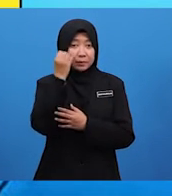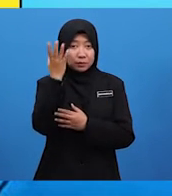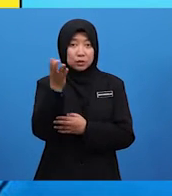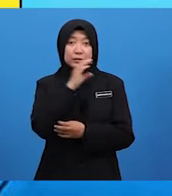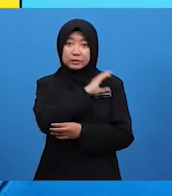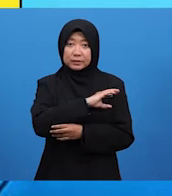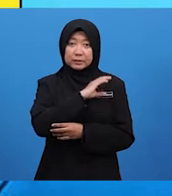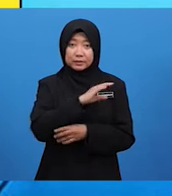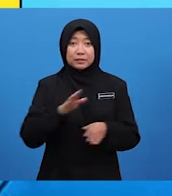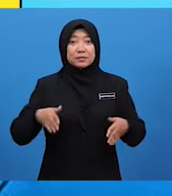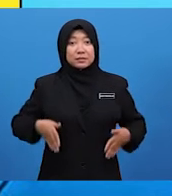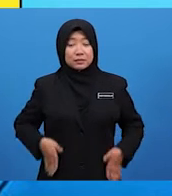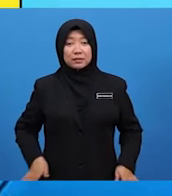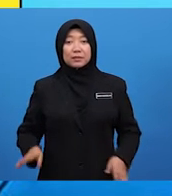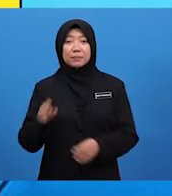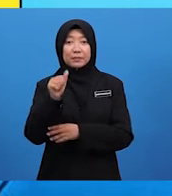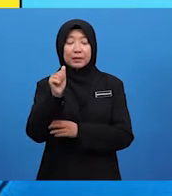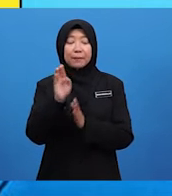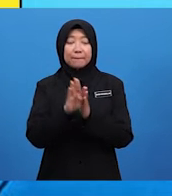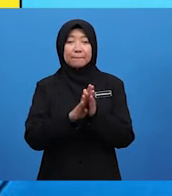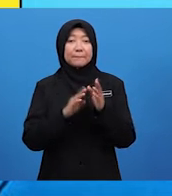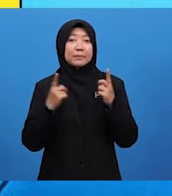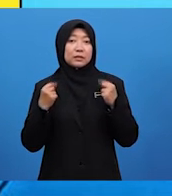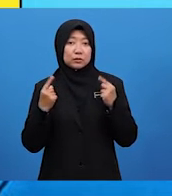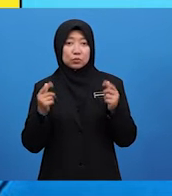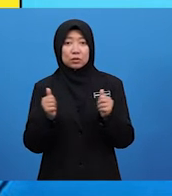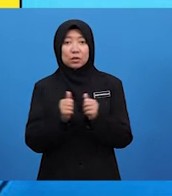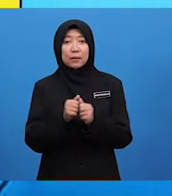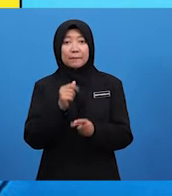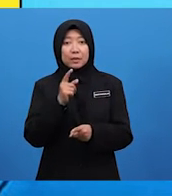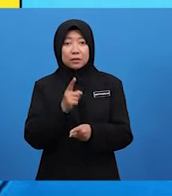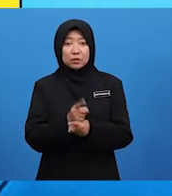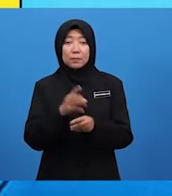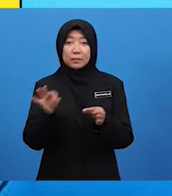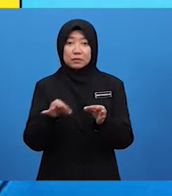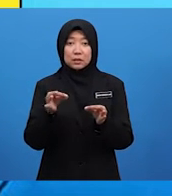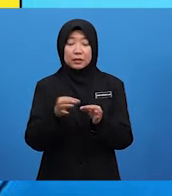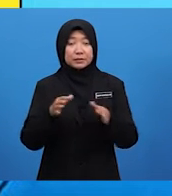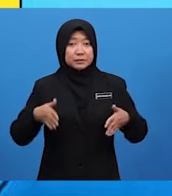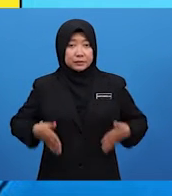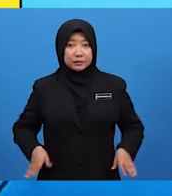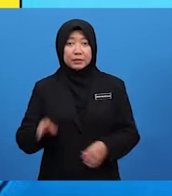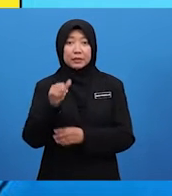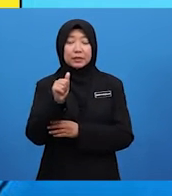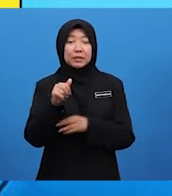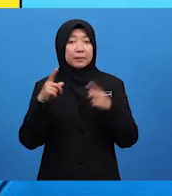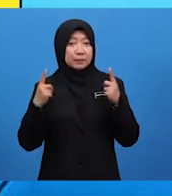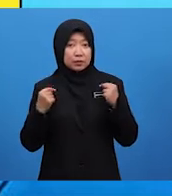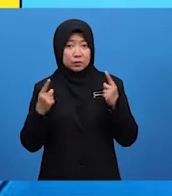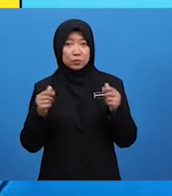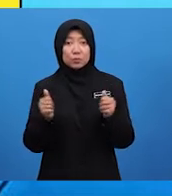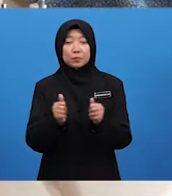menyatakan ciri-ciri skirt A berlisu dengan betul dan kedua, menjahit skirt A berlisu dengan